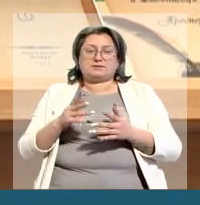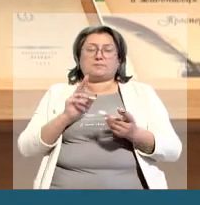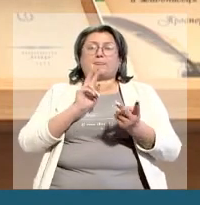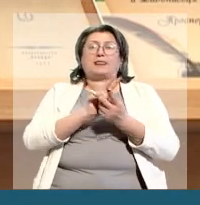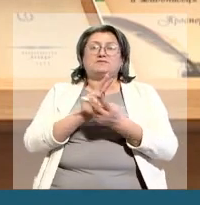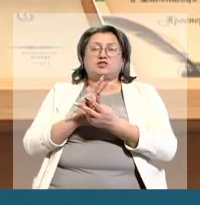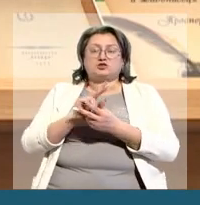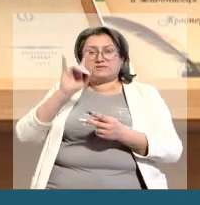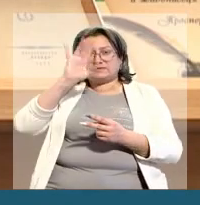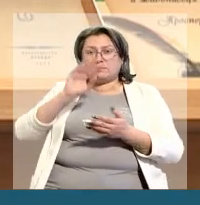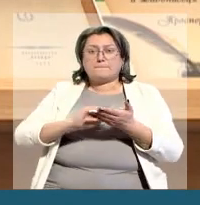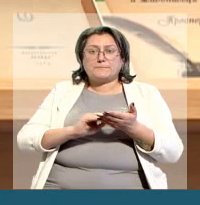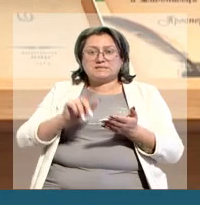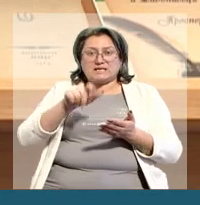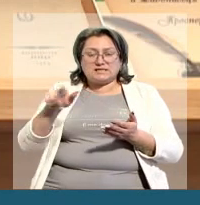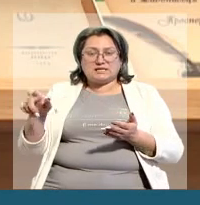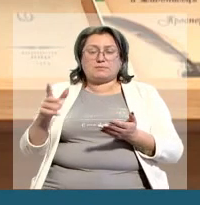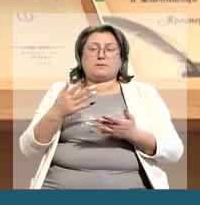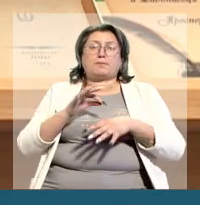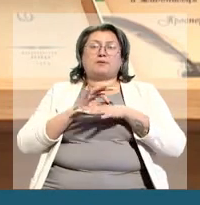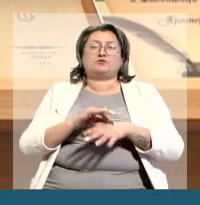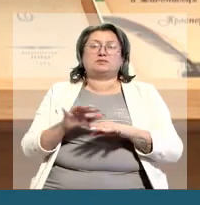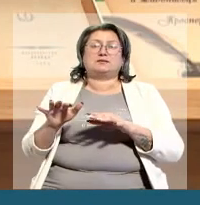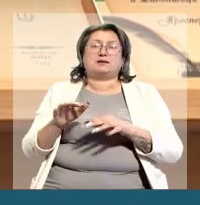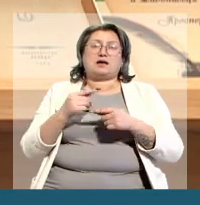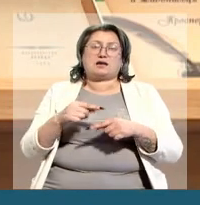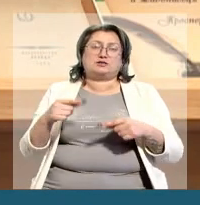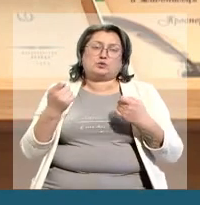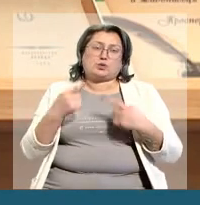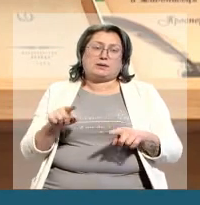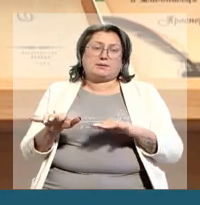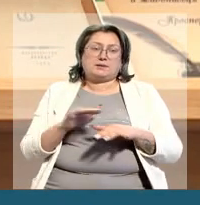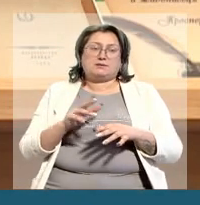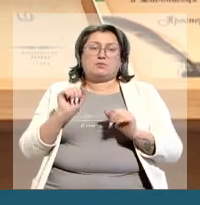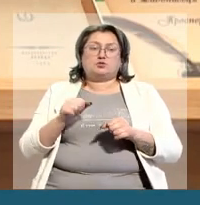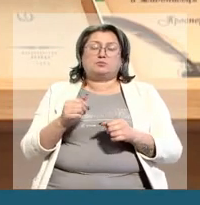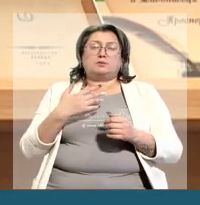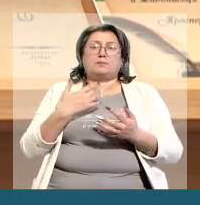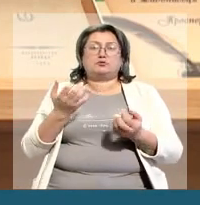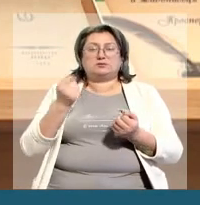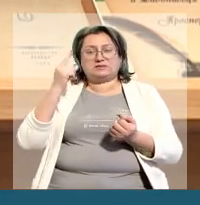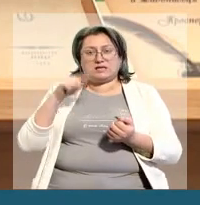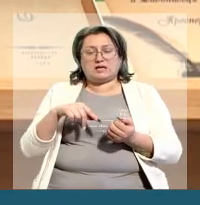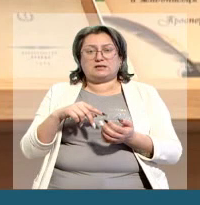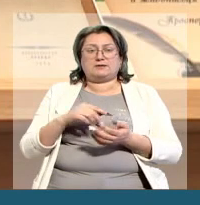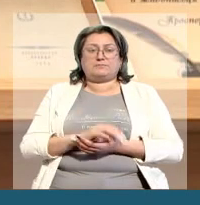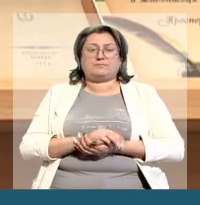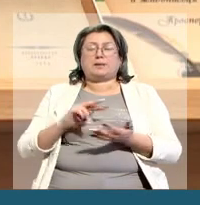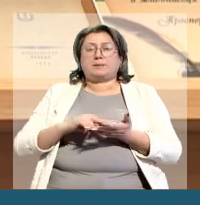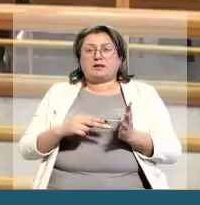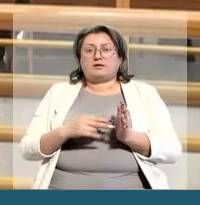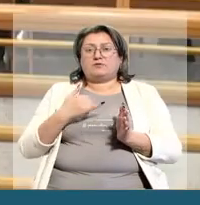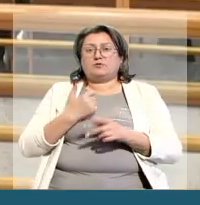өзімізге білім ала алатындай іс-шаралар ұйымдастырылады. Жоспарлар көп, алдағы уақытта соларды жүзеге асырып, оқырман көрермендермен